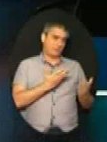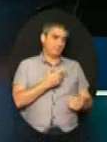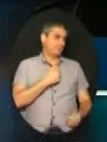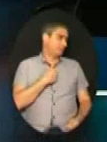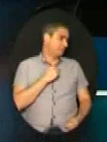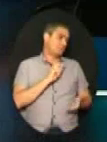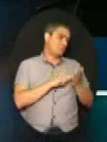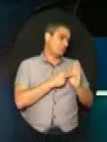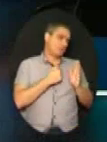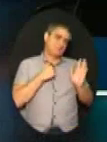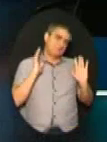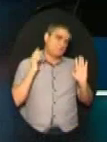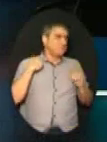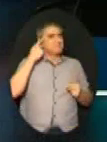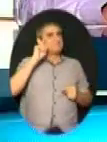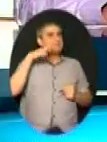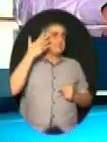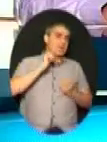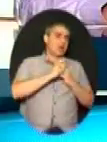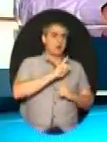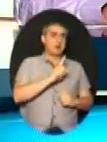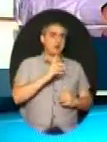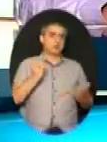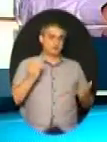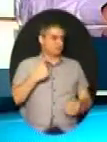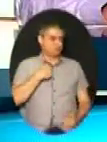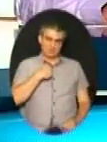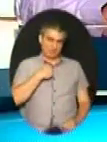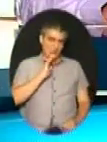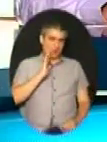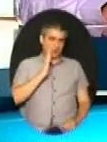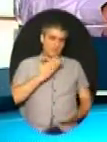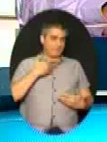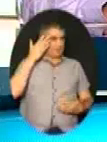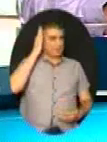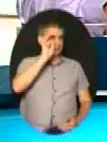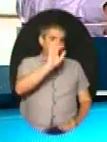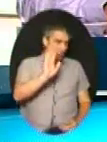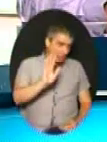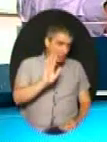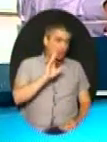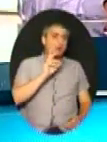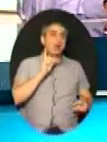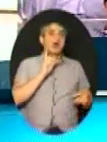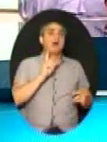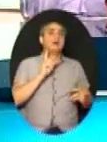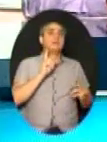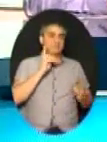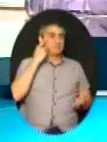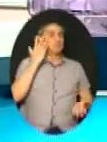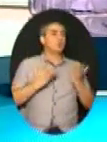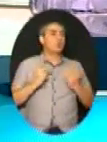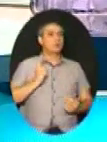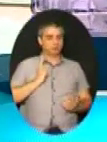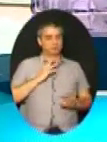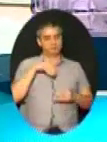קטונתי, בפוליטיקה קטונתי לחזות מי יהיה ומי לא יהיה, אני לא כל כך קונה את התחזית שלך. מה שבטוח הוא שהשיקולים